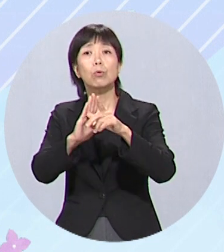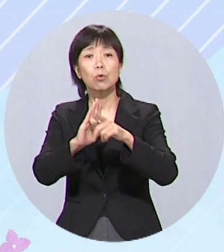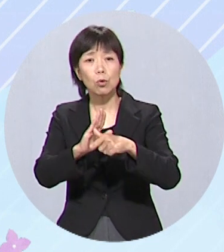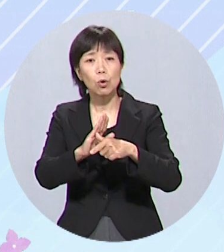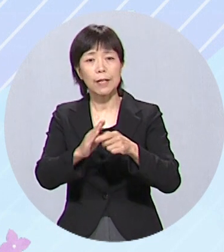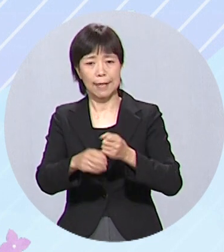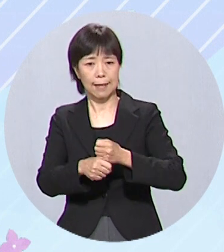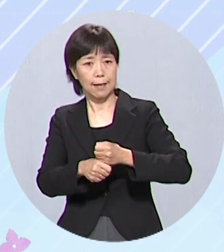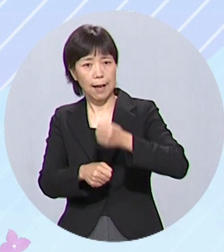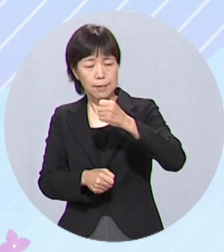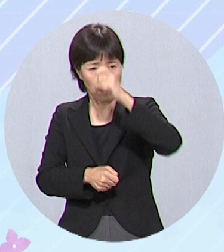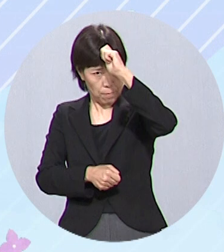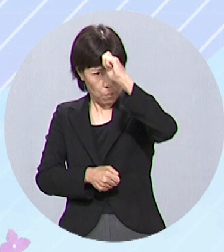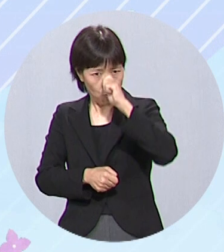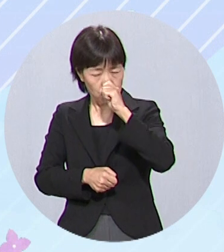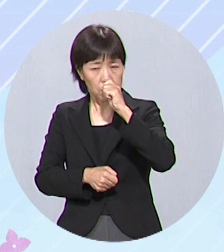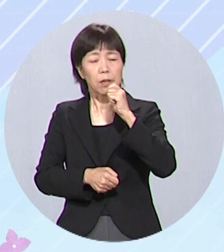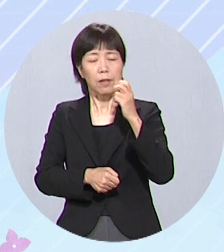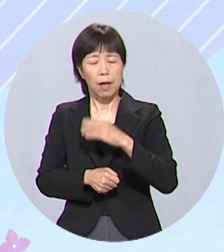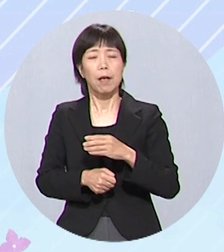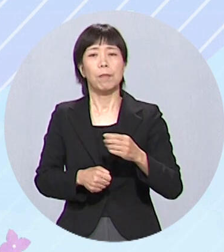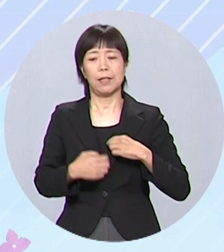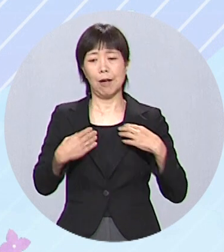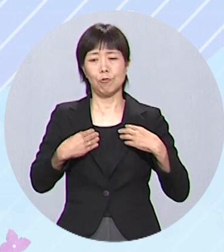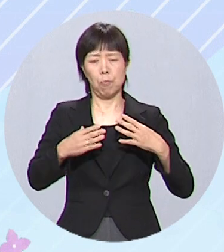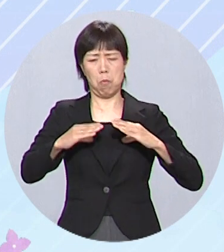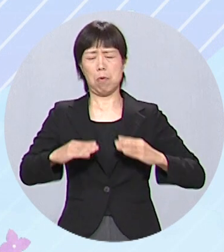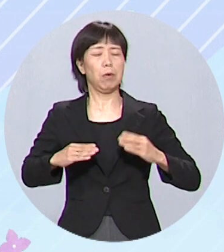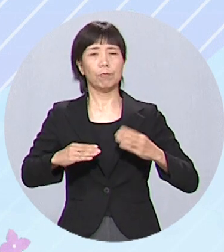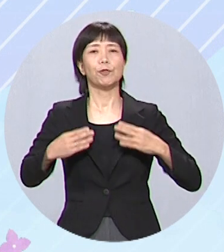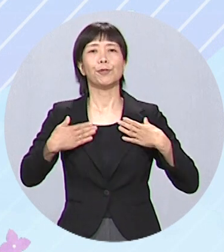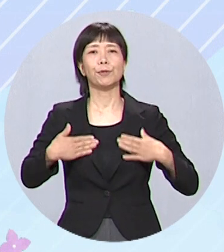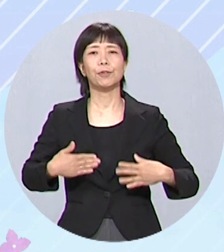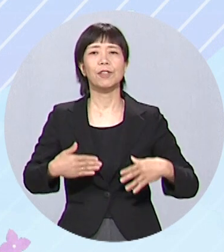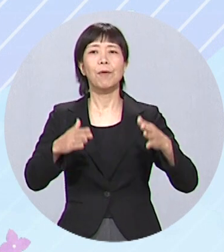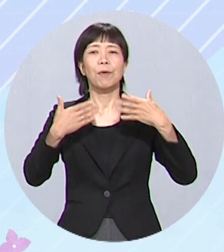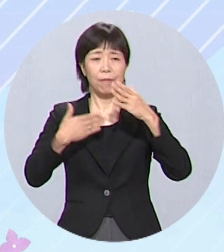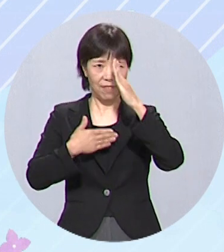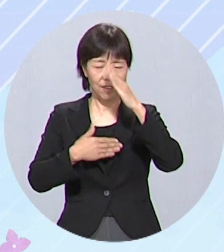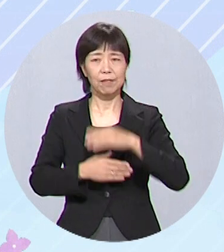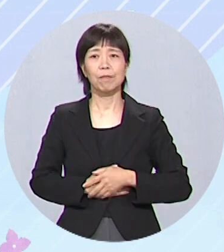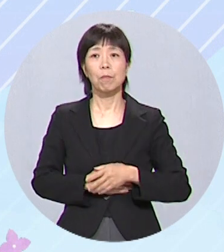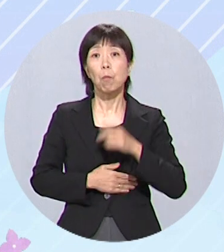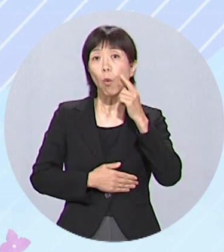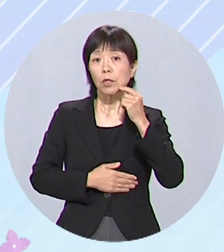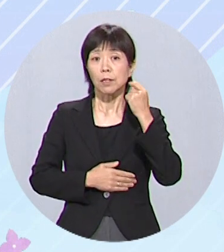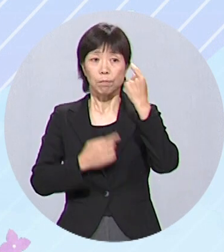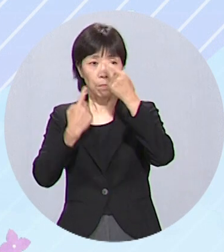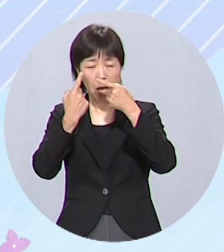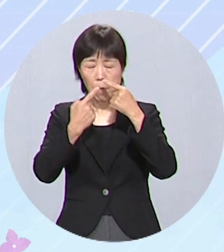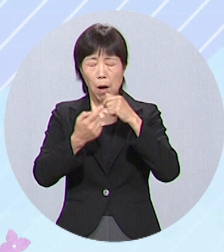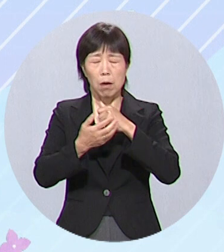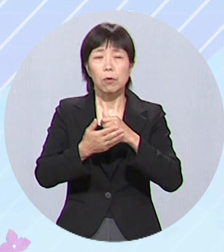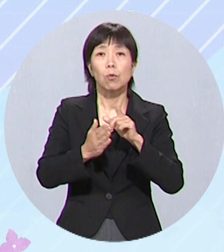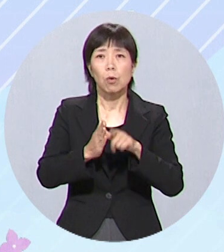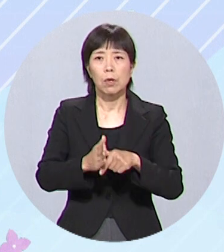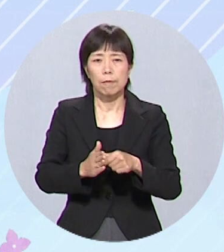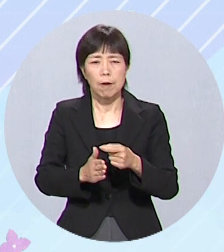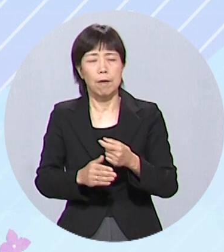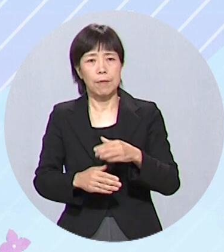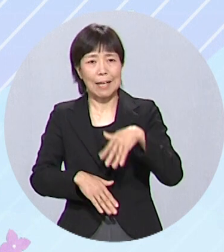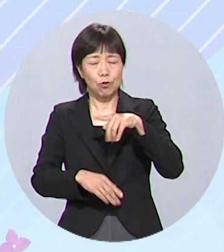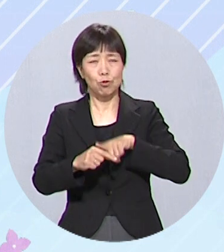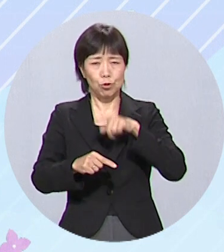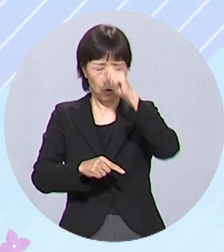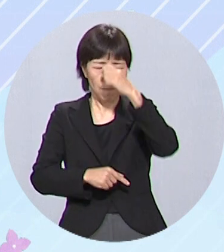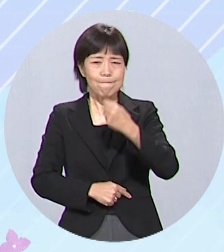日傘や帽子を活用して涼しい服装を選びましょう。めまいや立ちくらみなどは熱中症のサインです。